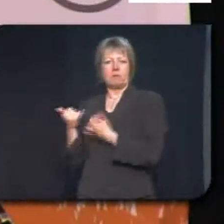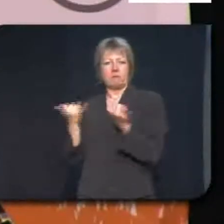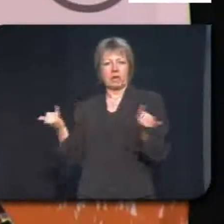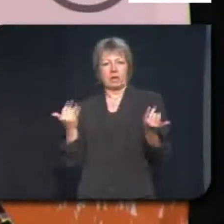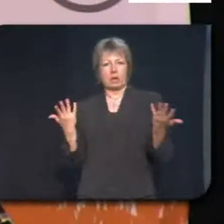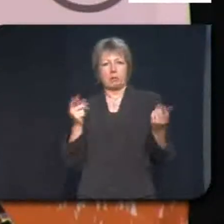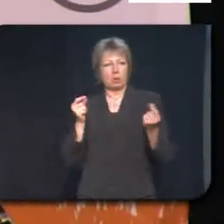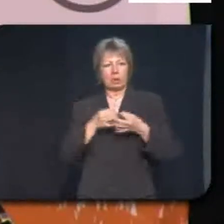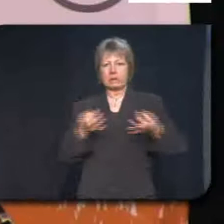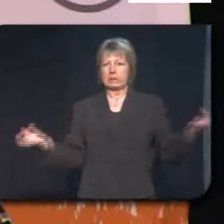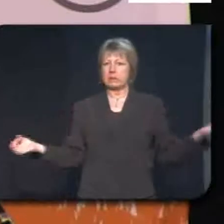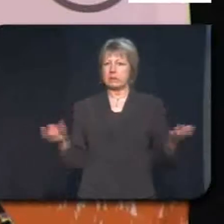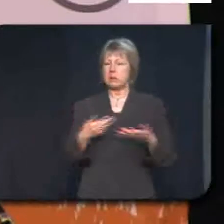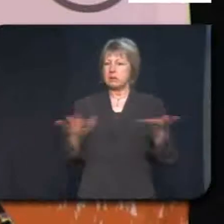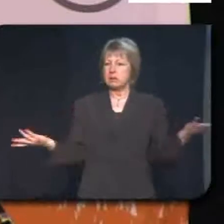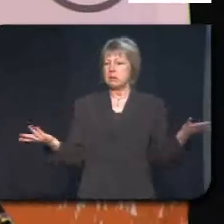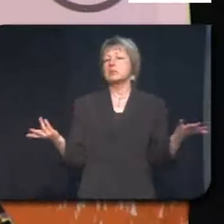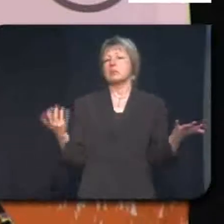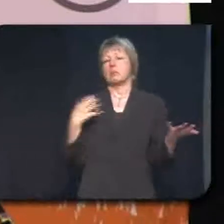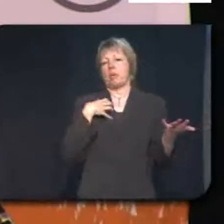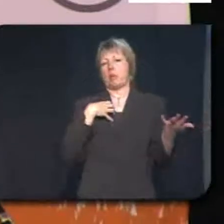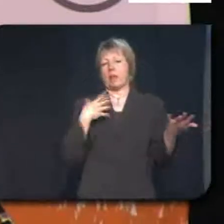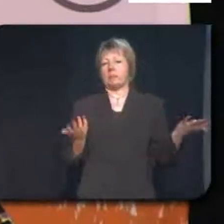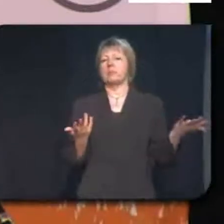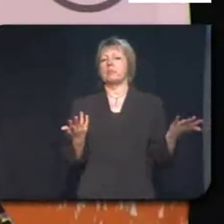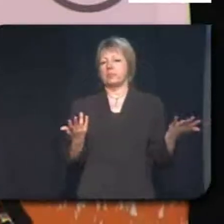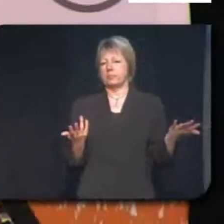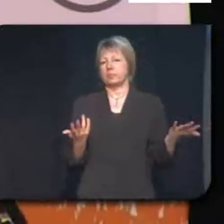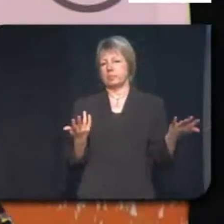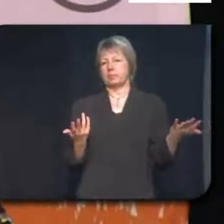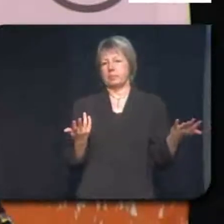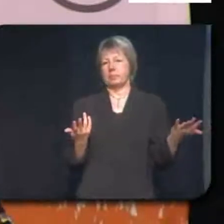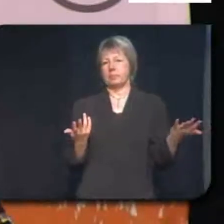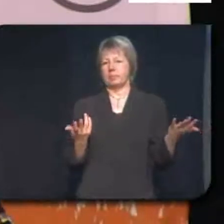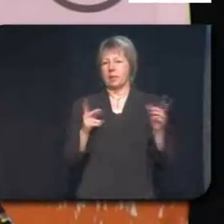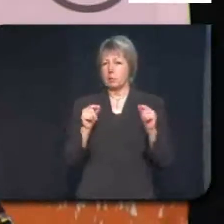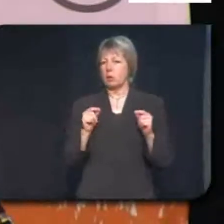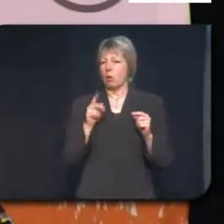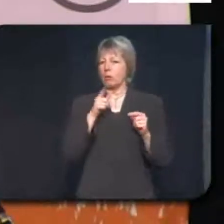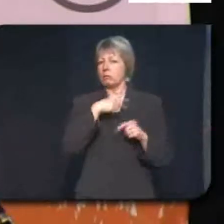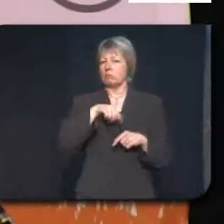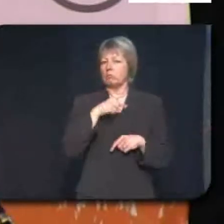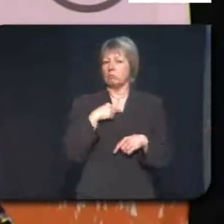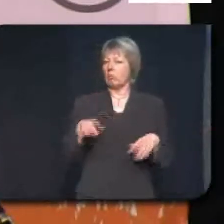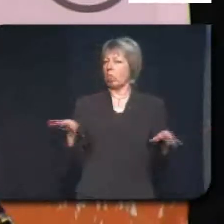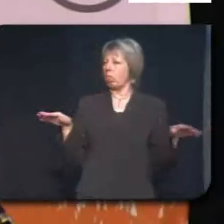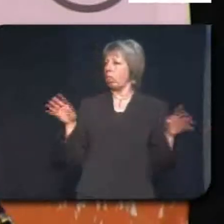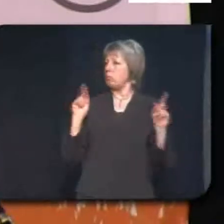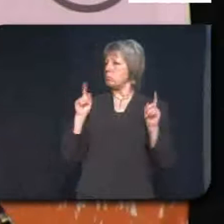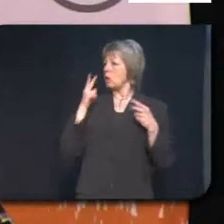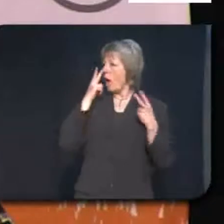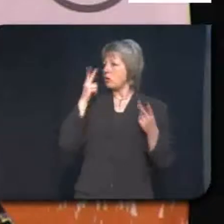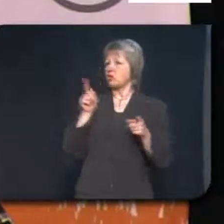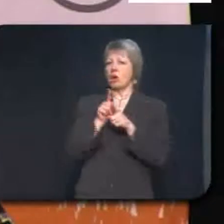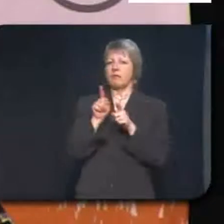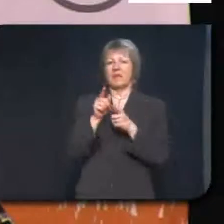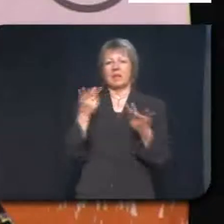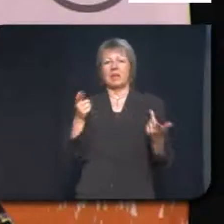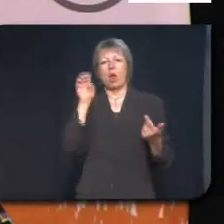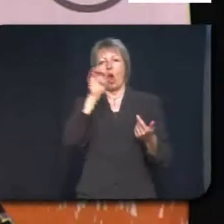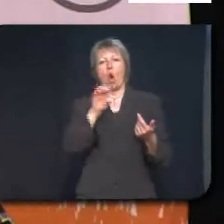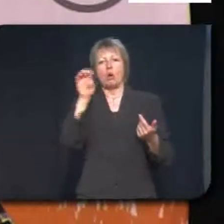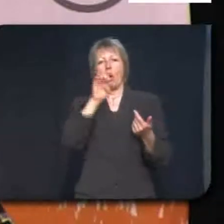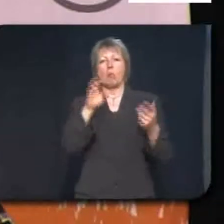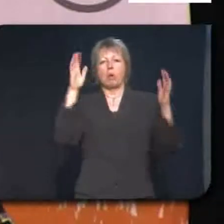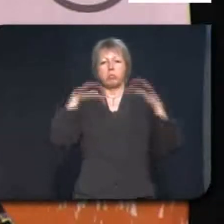irgendwie aufhängt bedeutet dass wir dann mehr oder weniger zusehen müssten wie Europa zerbricht ich würde mich deswegen dagegen